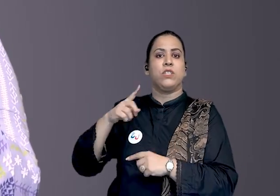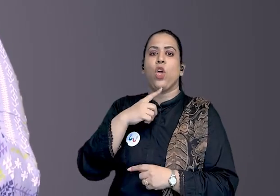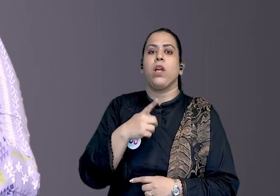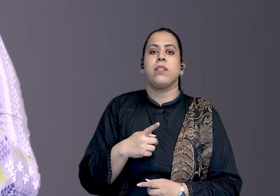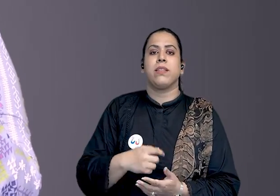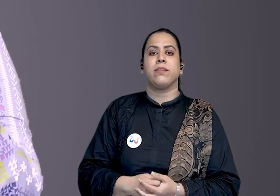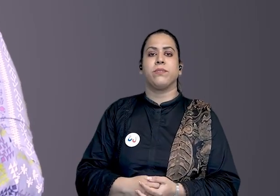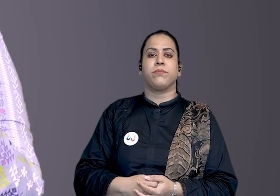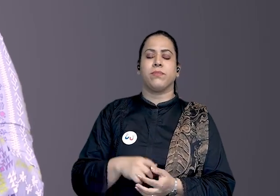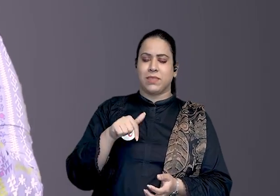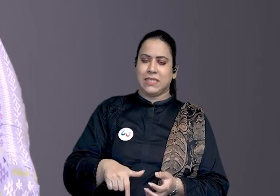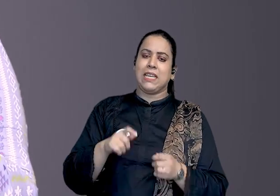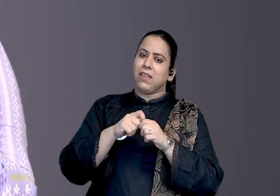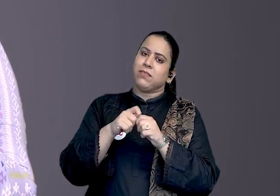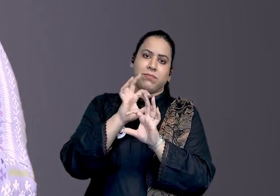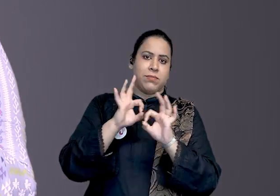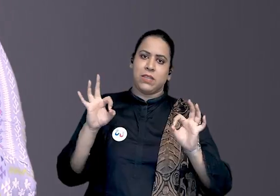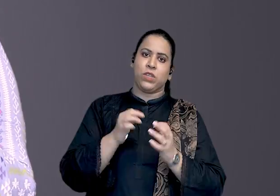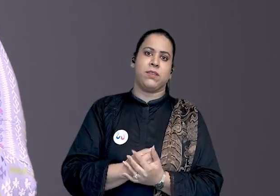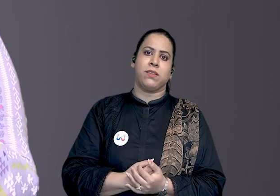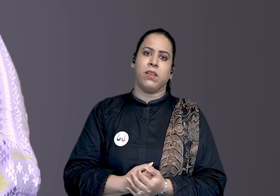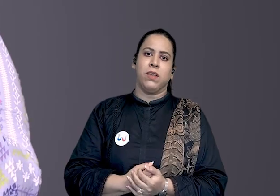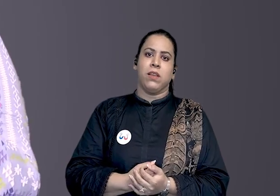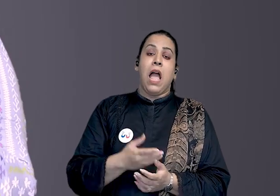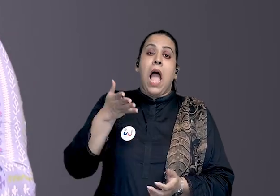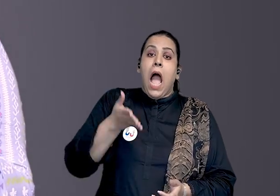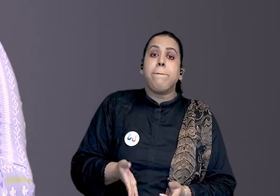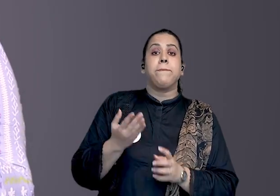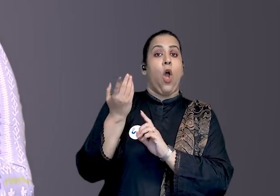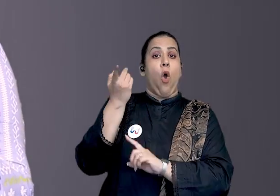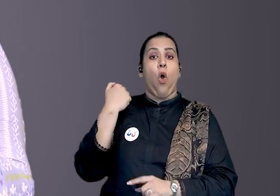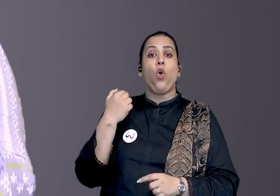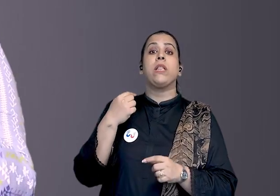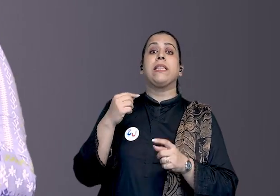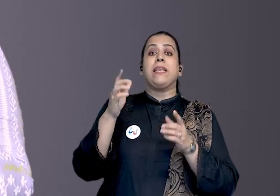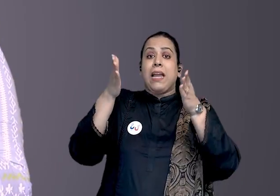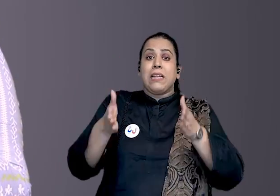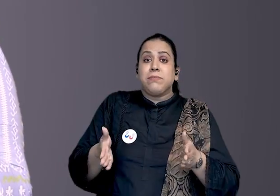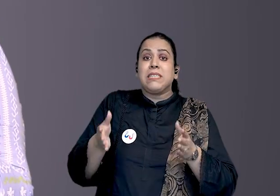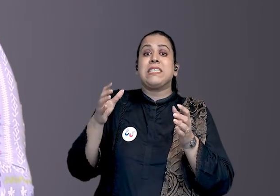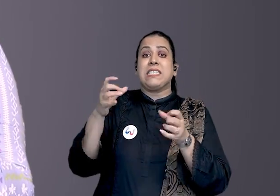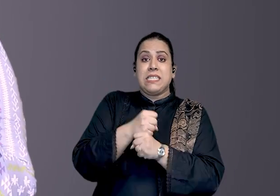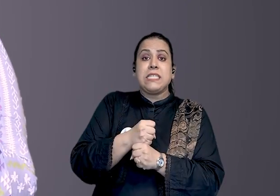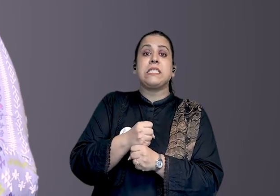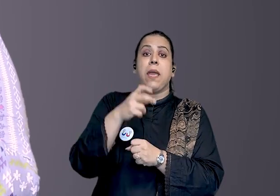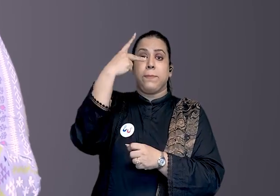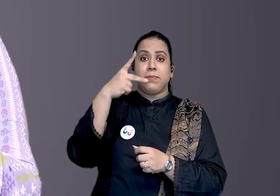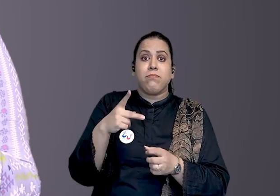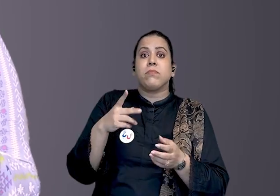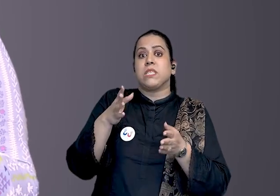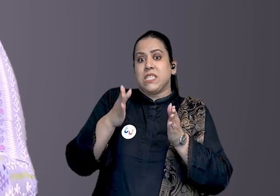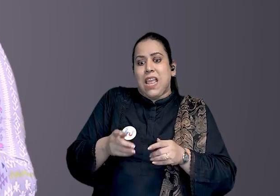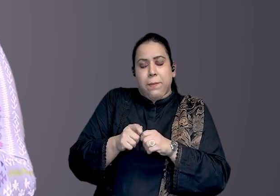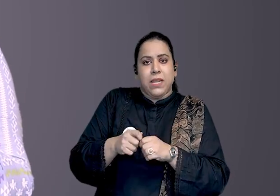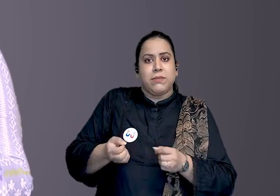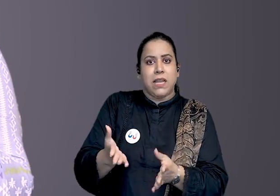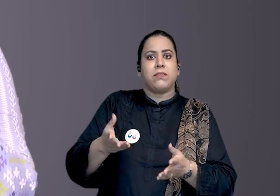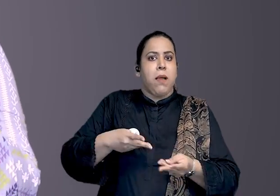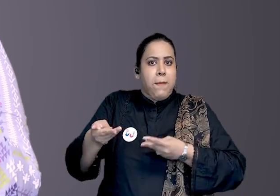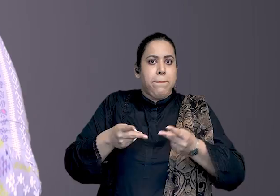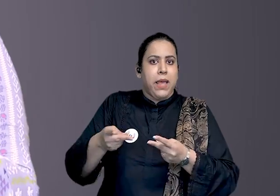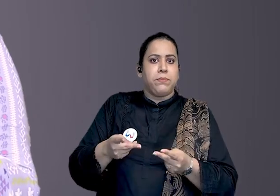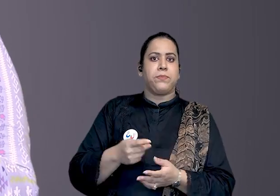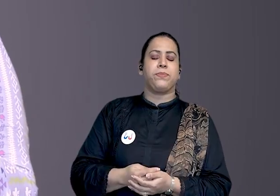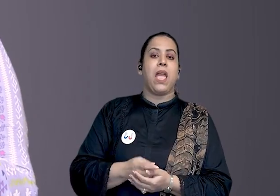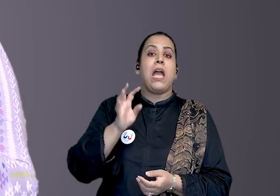جو کورسپونڈنس ہوتی تھی، جو میٹنگز ہوتی تھیں، جو منٹس آف میٹنگز ہوتے تھے، وہ سب کے سب جو ہیں ان